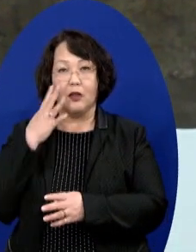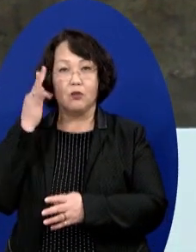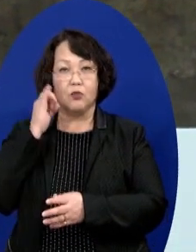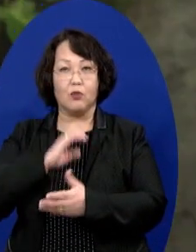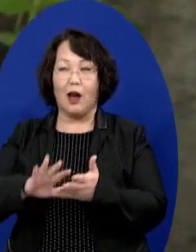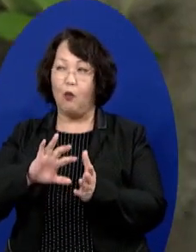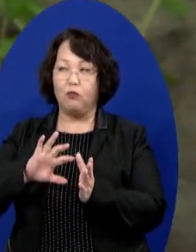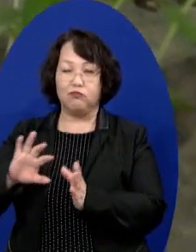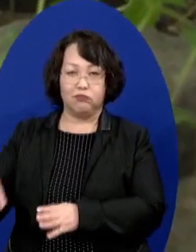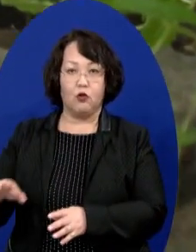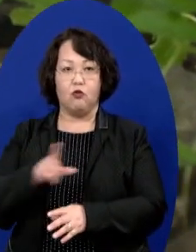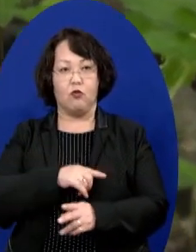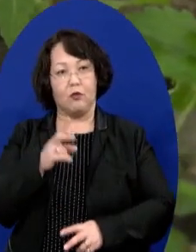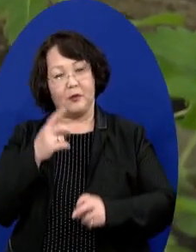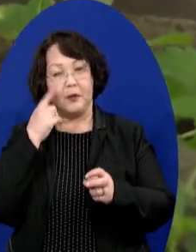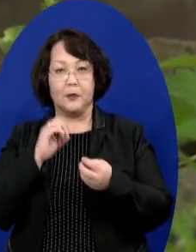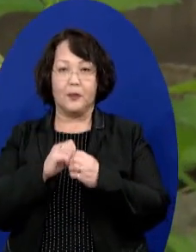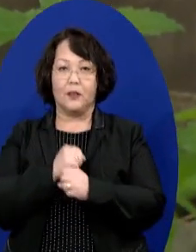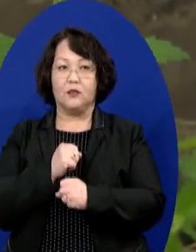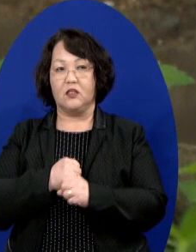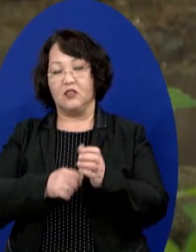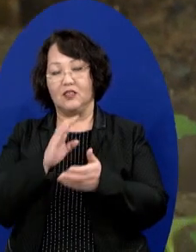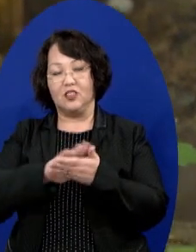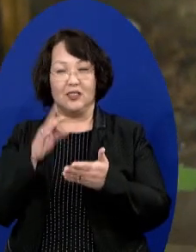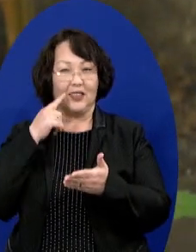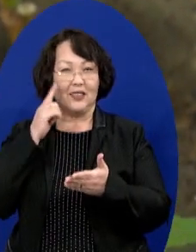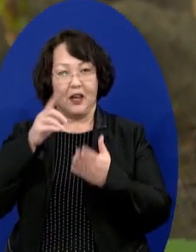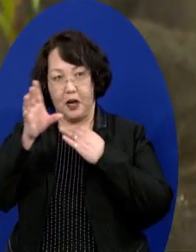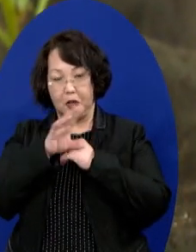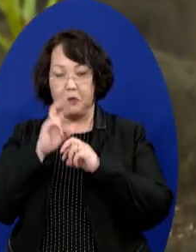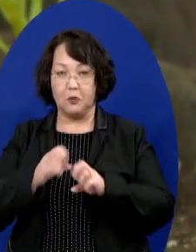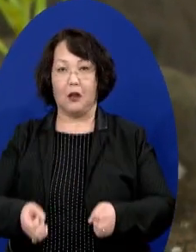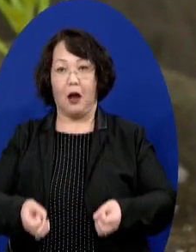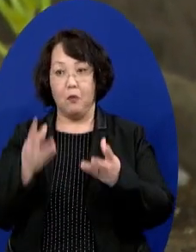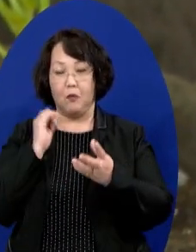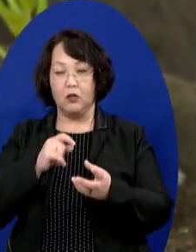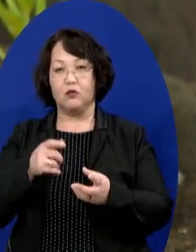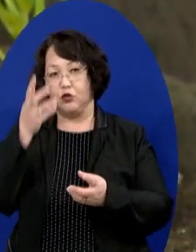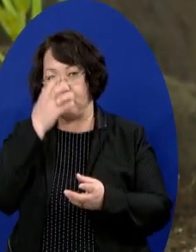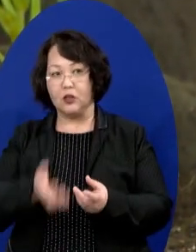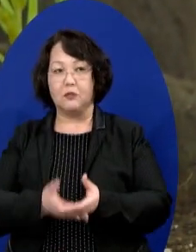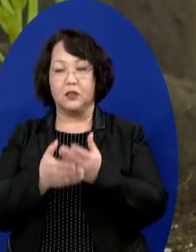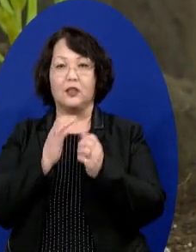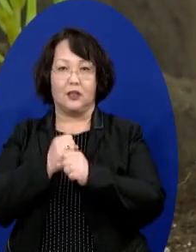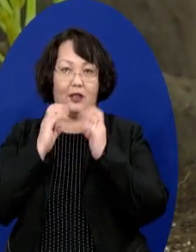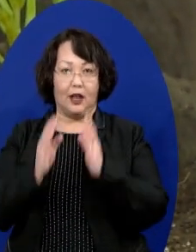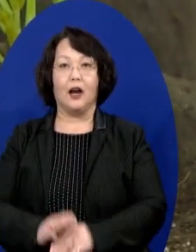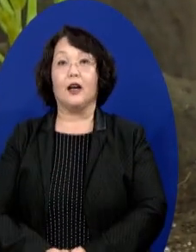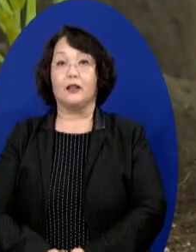байна. Иймээс эрдэмтдийн шин санаагаар бий болох бүтээгдэхүүн үйлчлэгийг цаашид дэмжиж ажиллах тал дээр анхаарах юм байна.